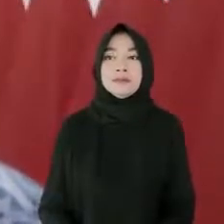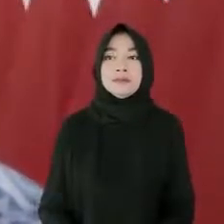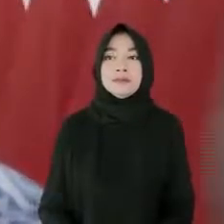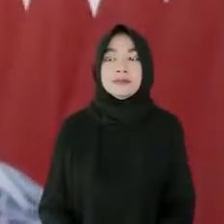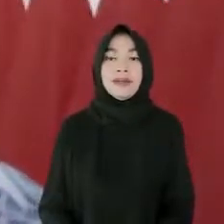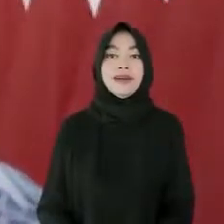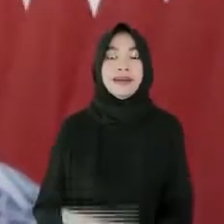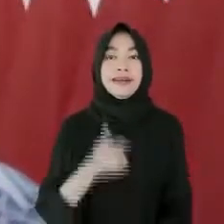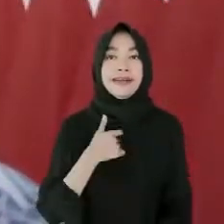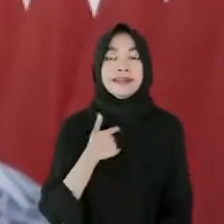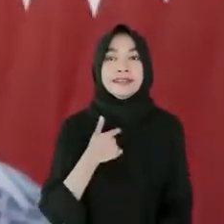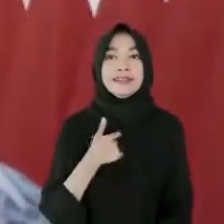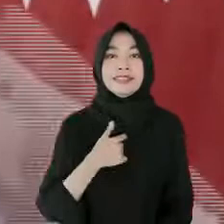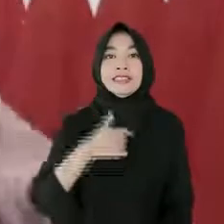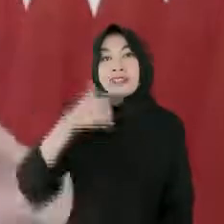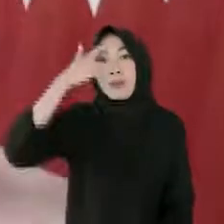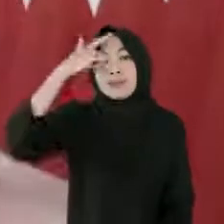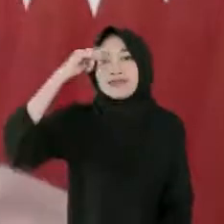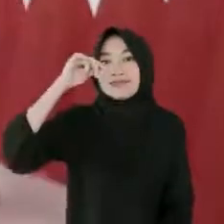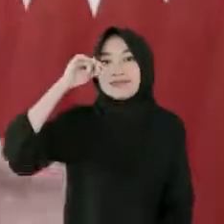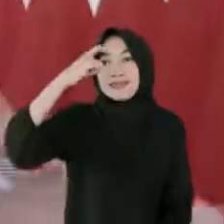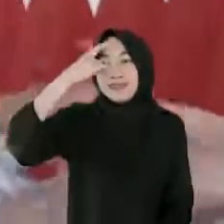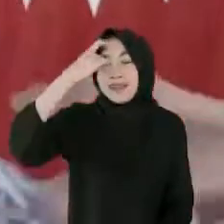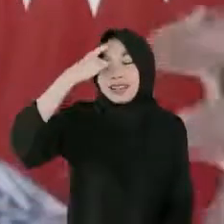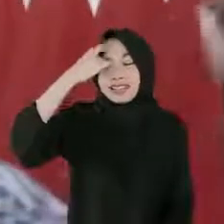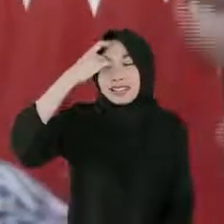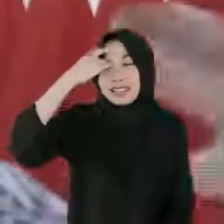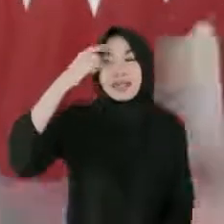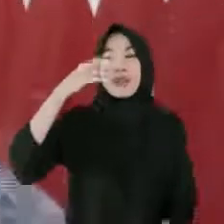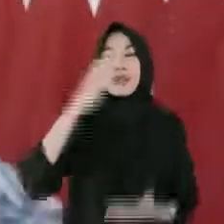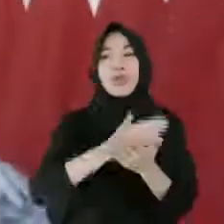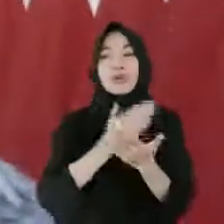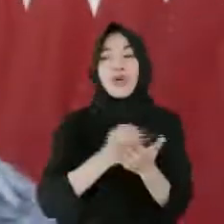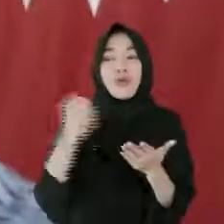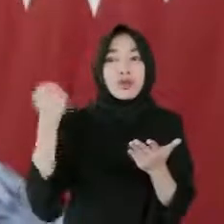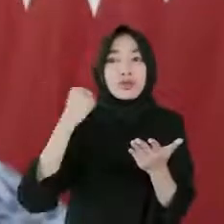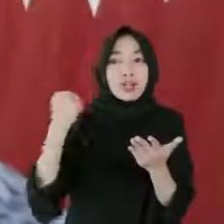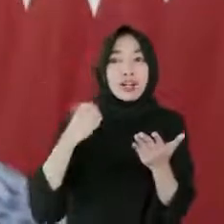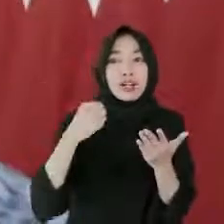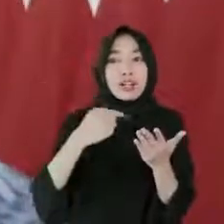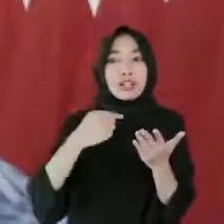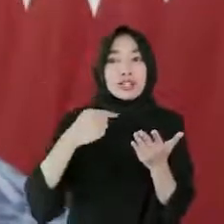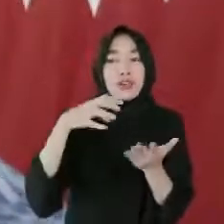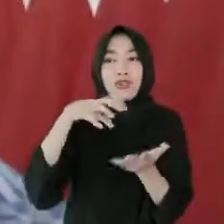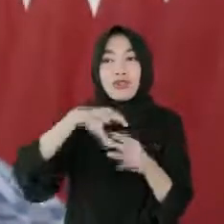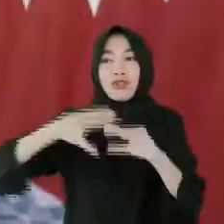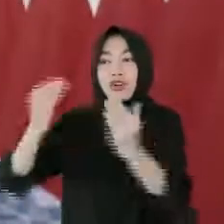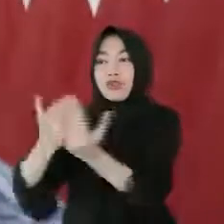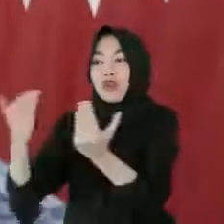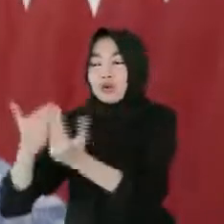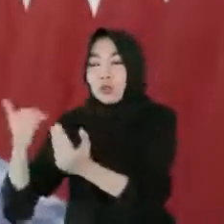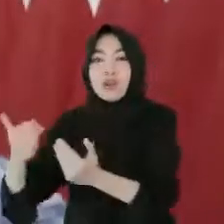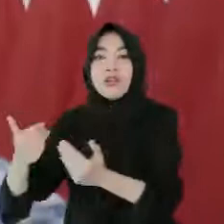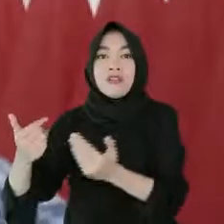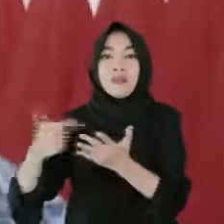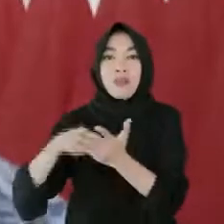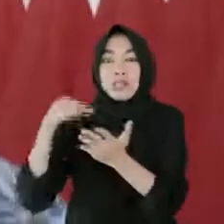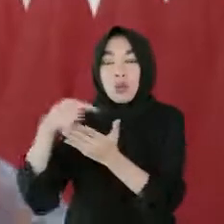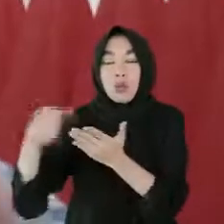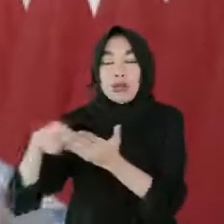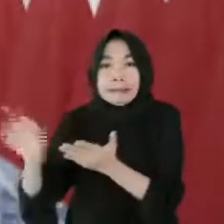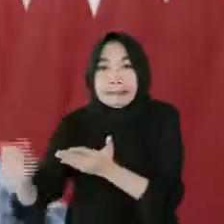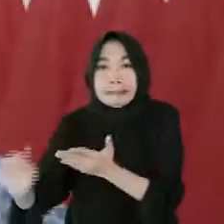sampai misalkan hal-hal yang menjadi kekurangan di dalam protokol setan terjadi pada venue-venue lainnya makanya